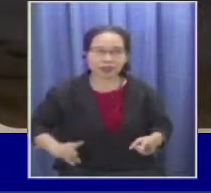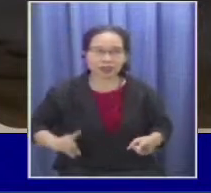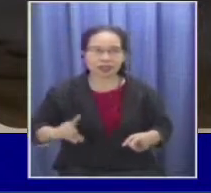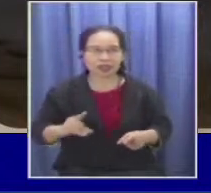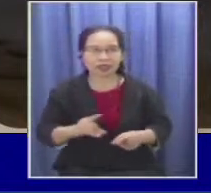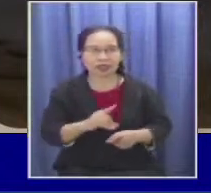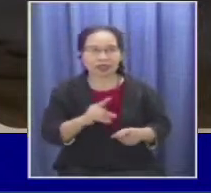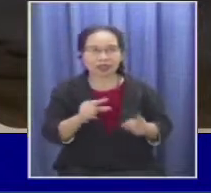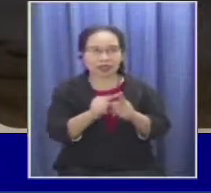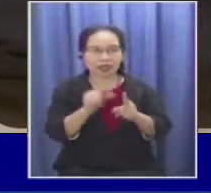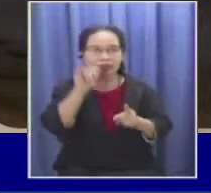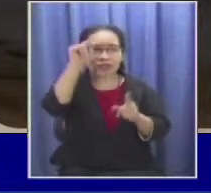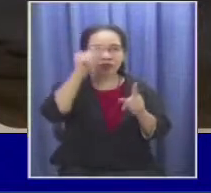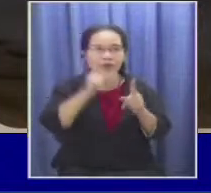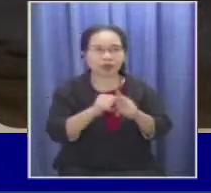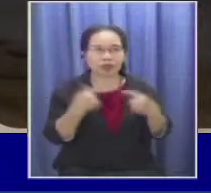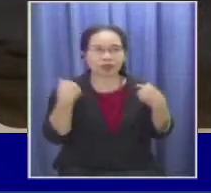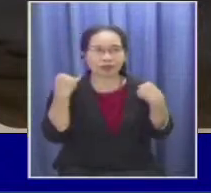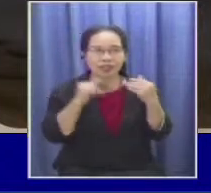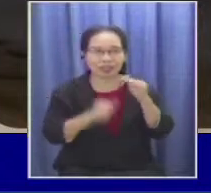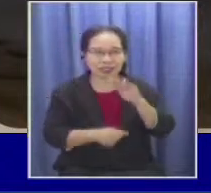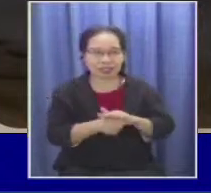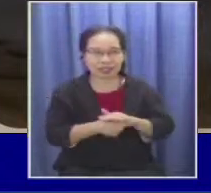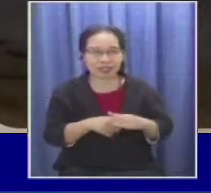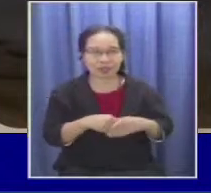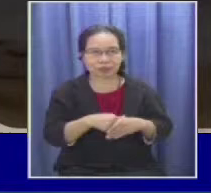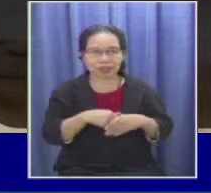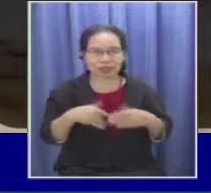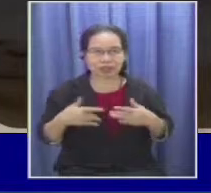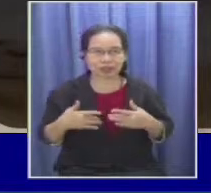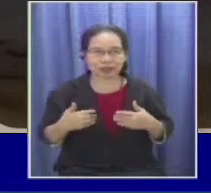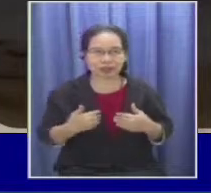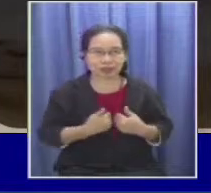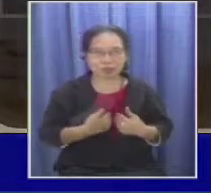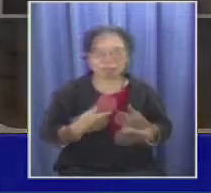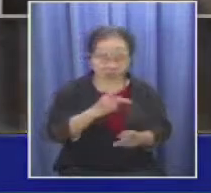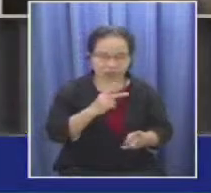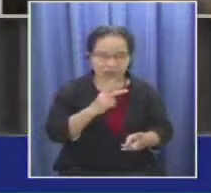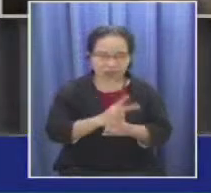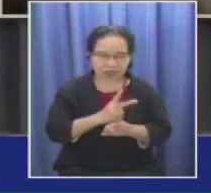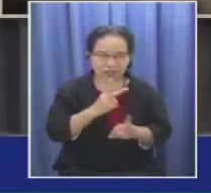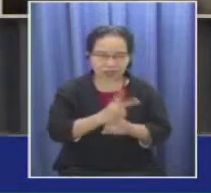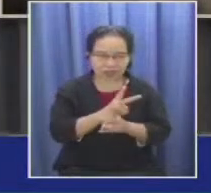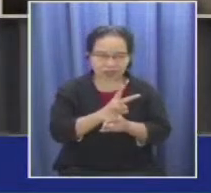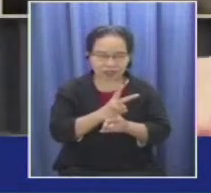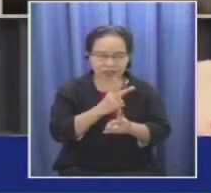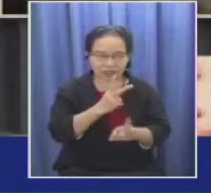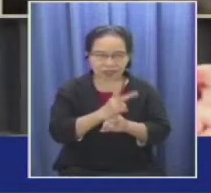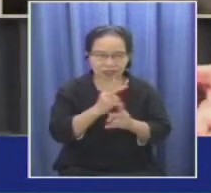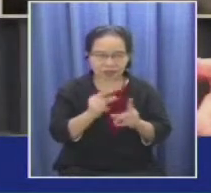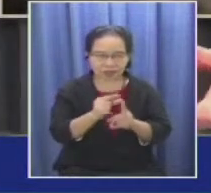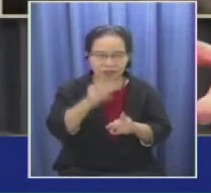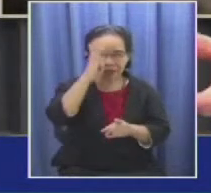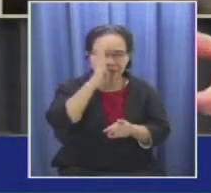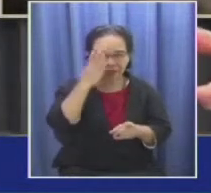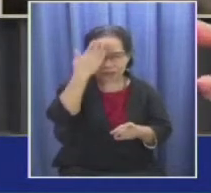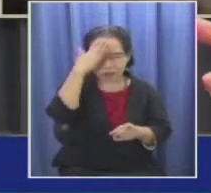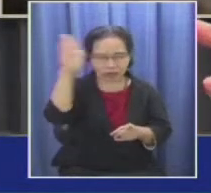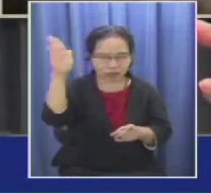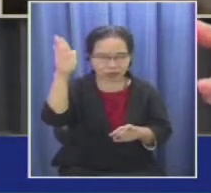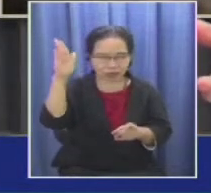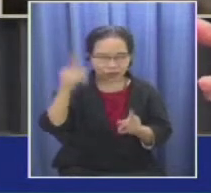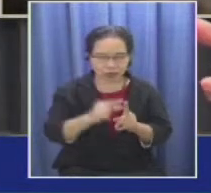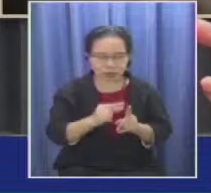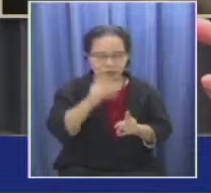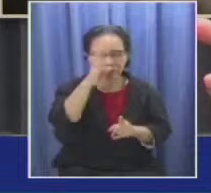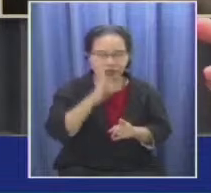sem makora makoma mu na manya wo ho bɔne bi enu nti yehia sɛ